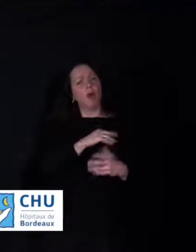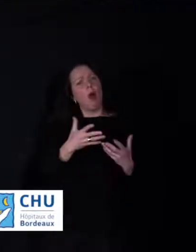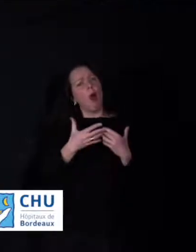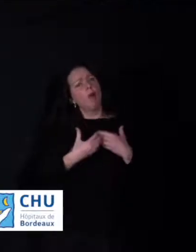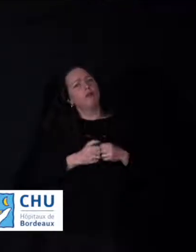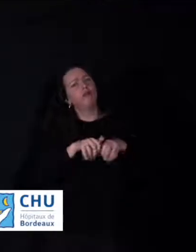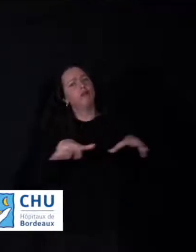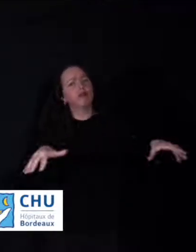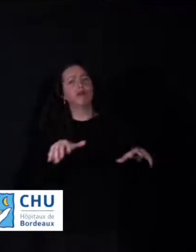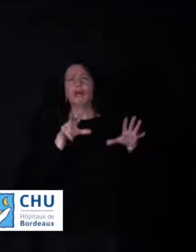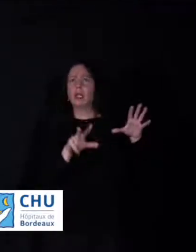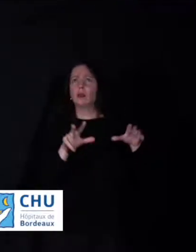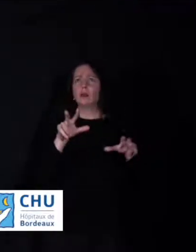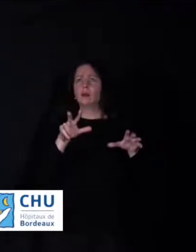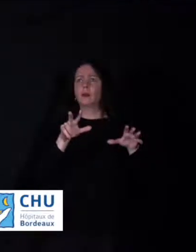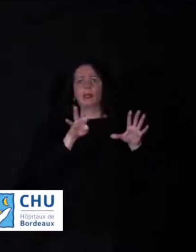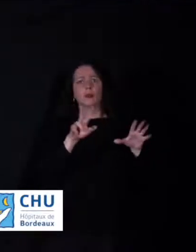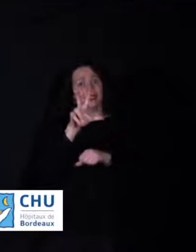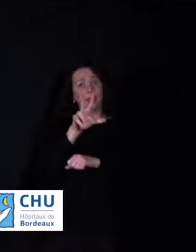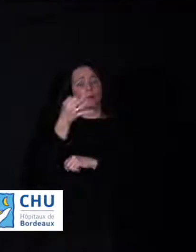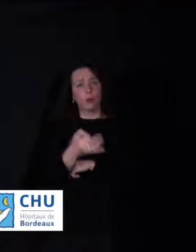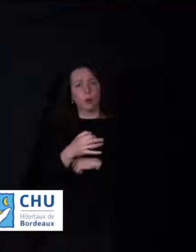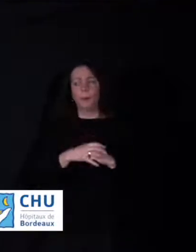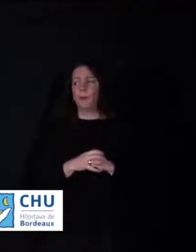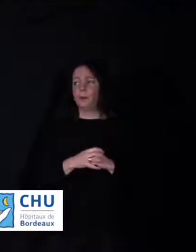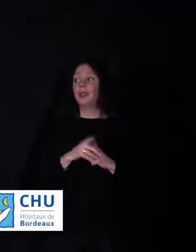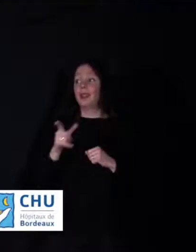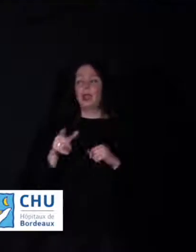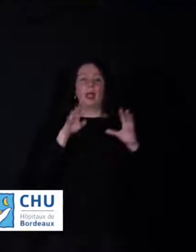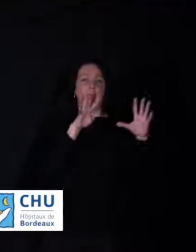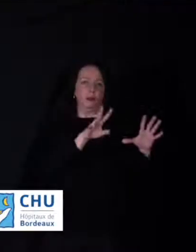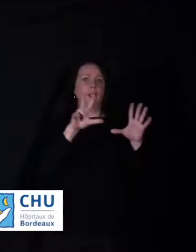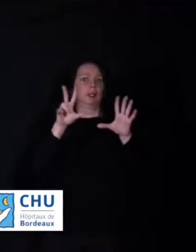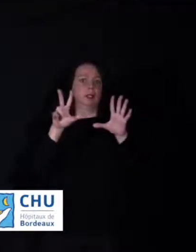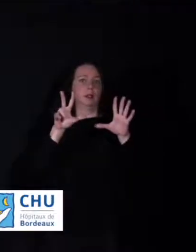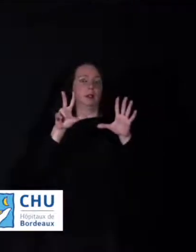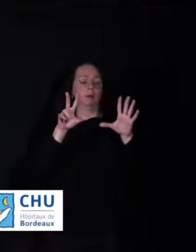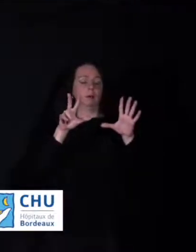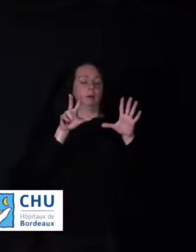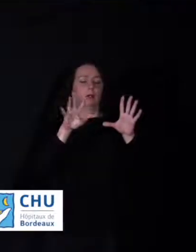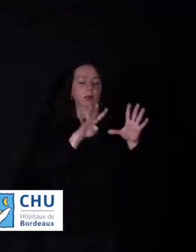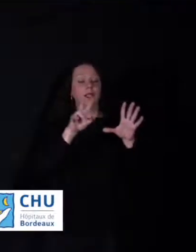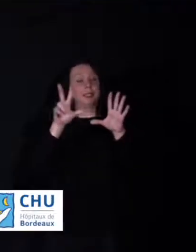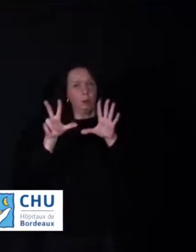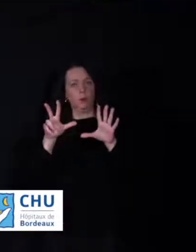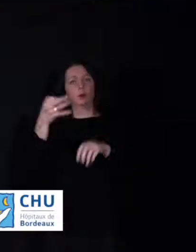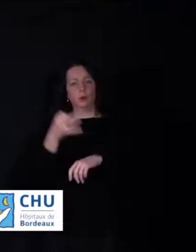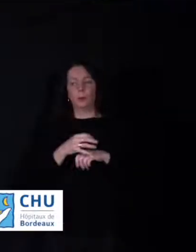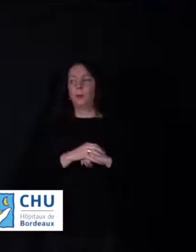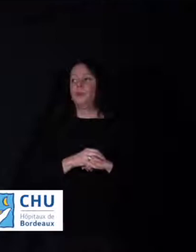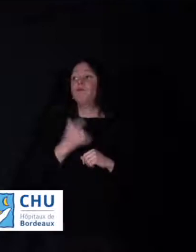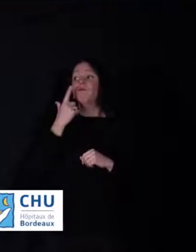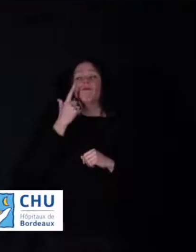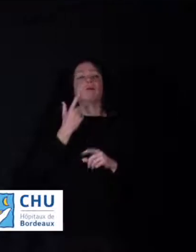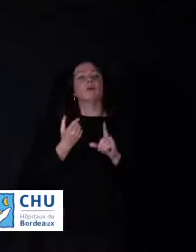réalisés, puisqu'on était à 93%, mais on est augmenté à 98%. Et on voit l'intérêt de cette obligation sur